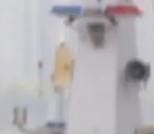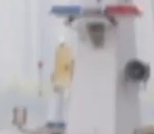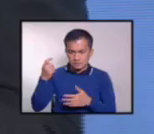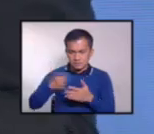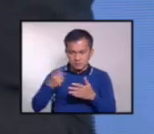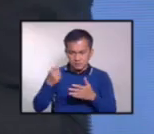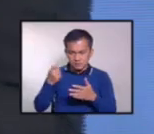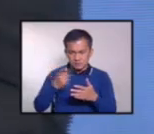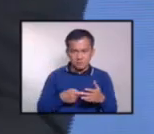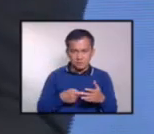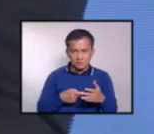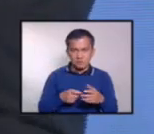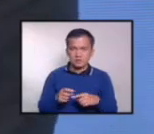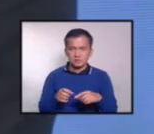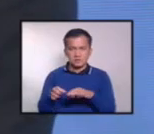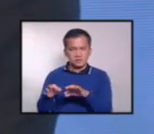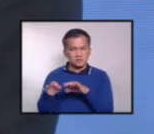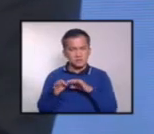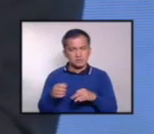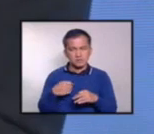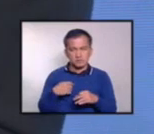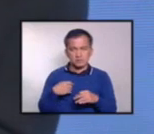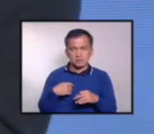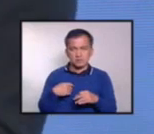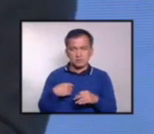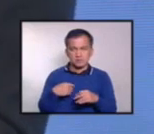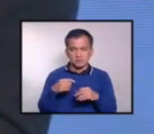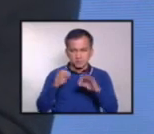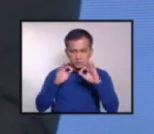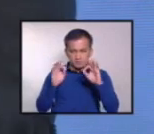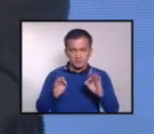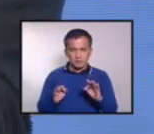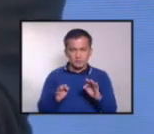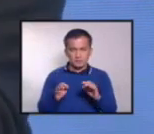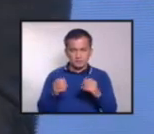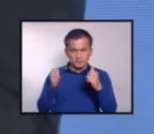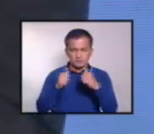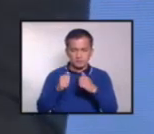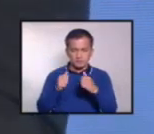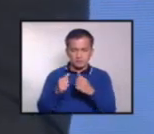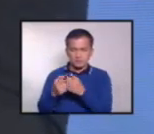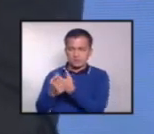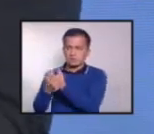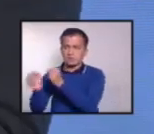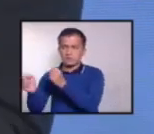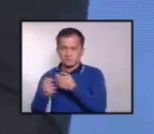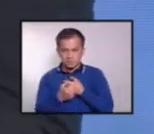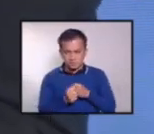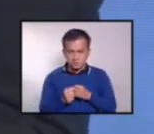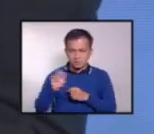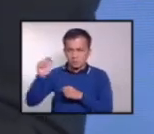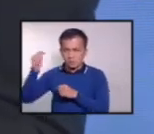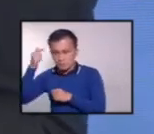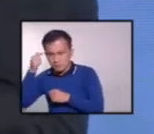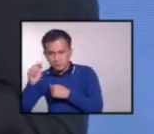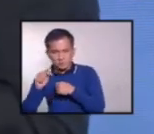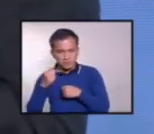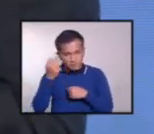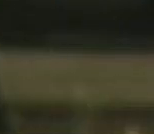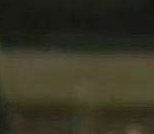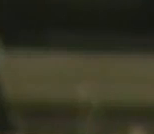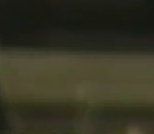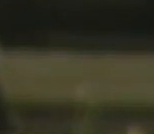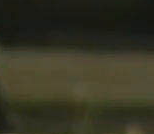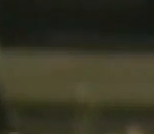taxes. Pero yung kinakatakot ko kasi na forma ng agreement ay sovereign to sovereign or government to government. Ang ibig sabihin